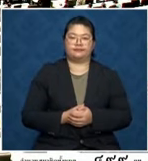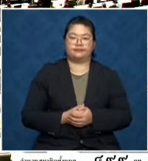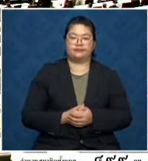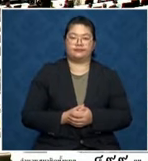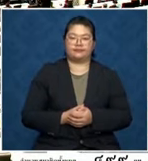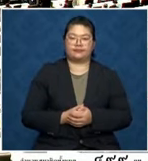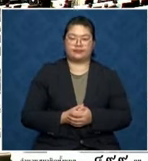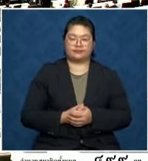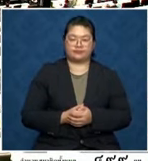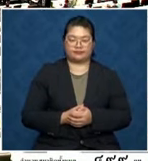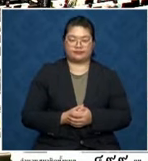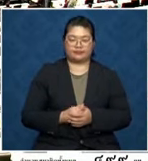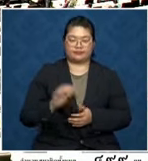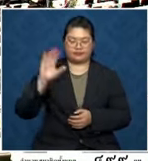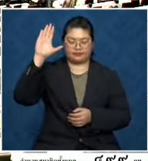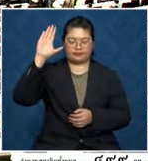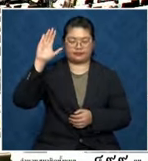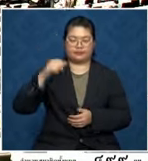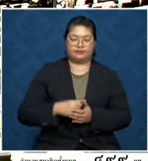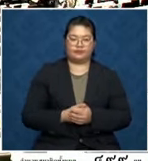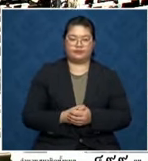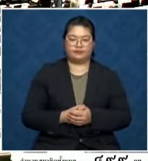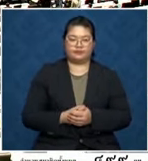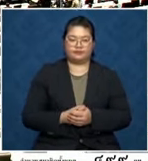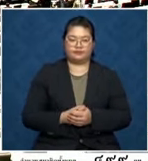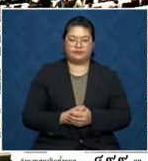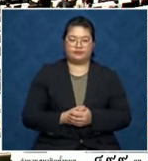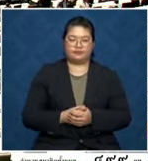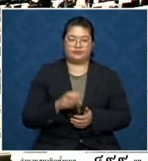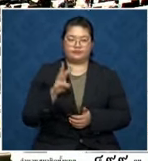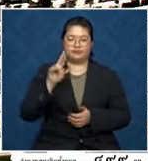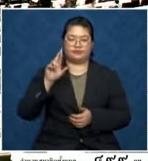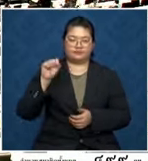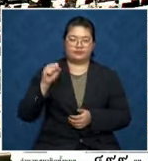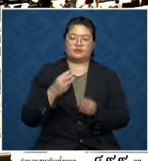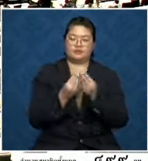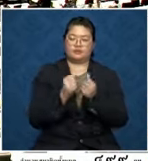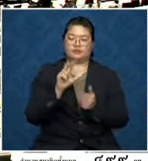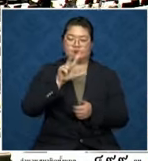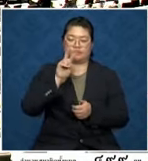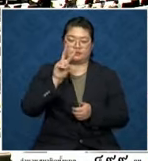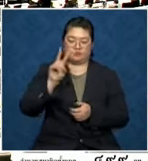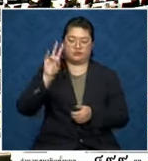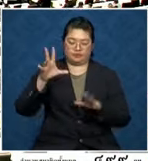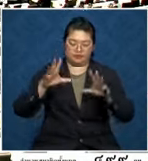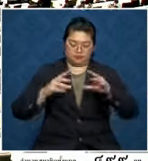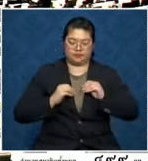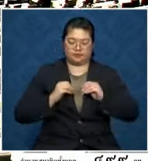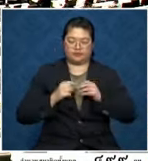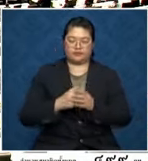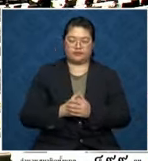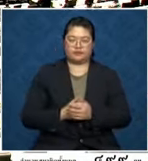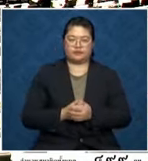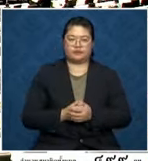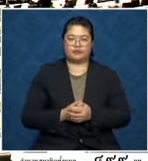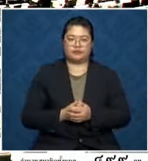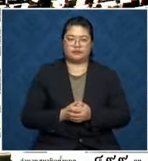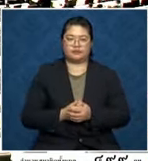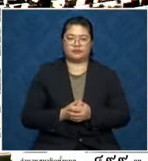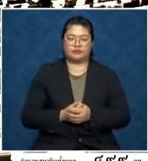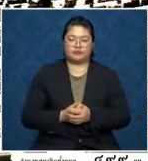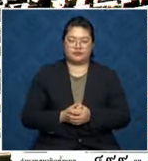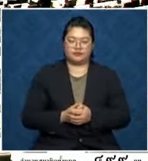รับหลักการครับ ท่านประธานครับผมวรศิษย์กันทินันหมายเลข327รับหลักการครับ 327รับ